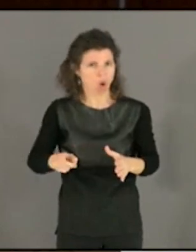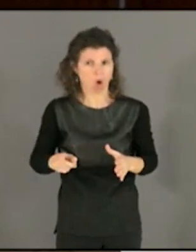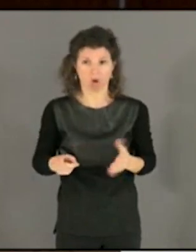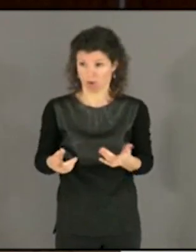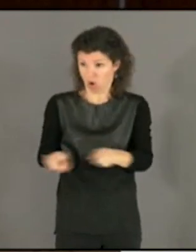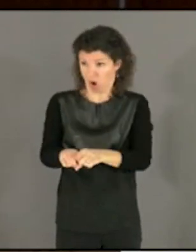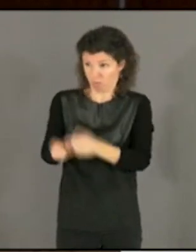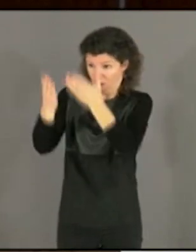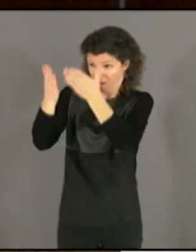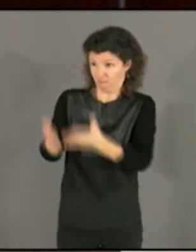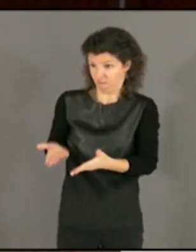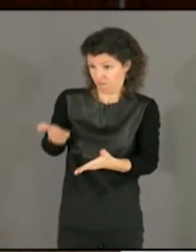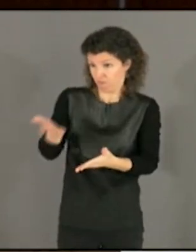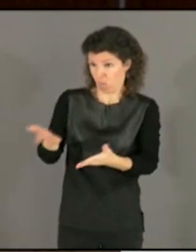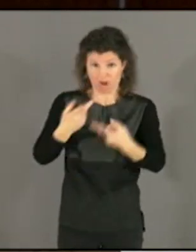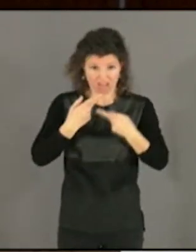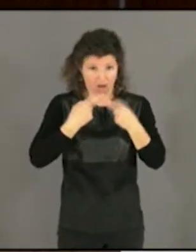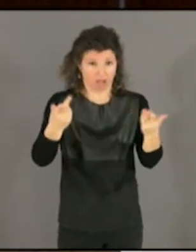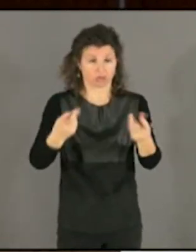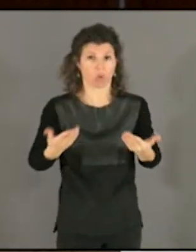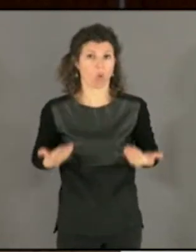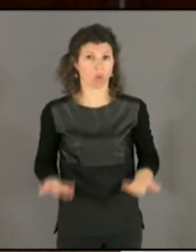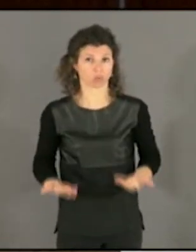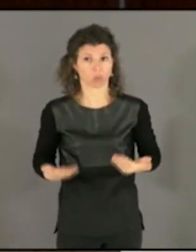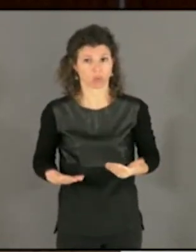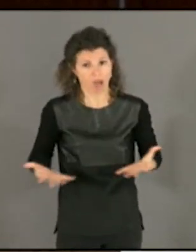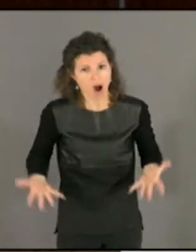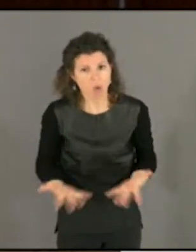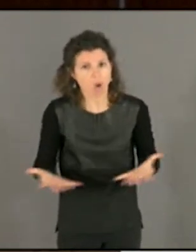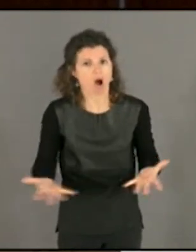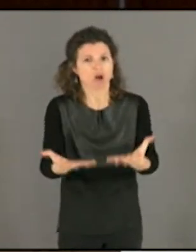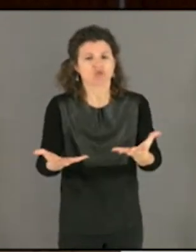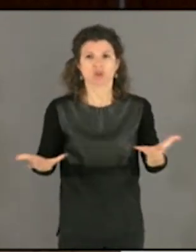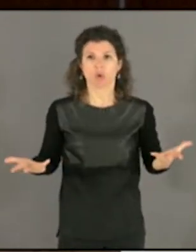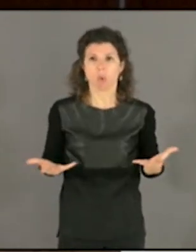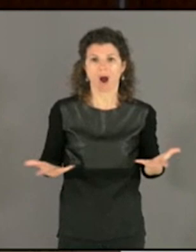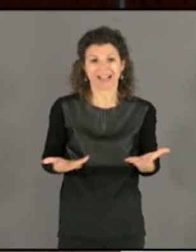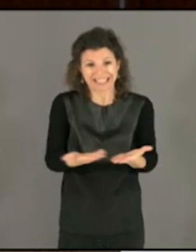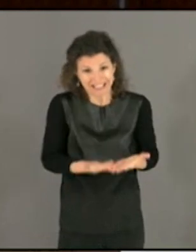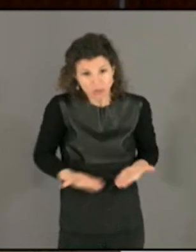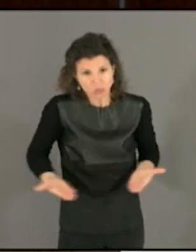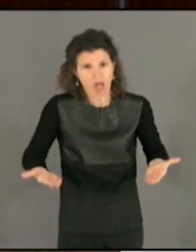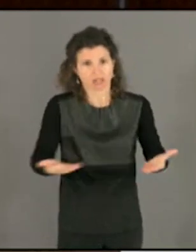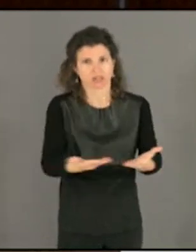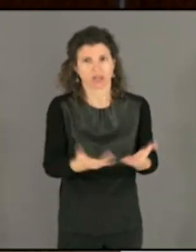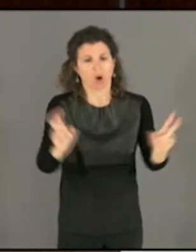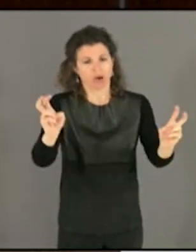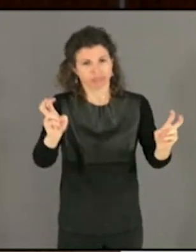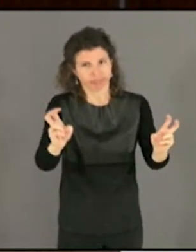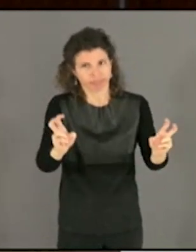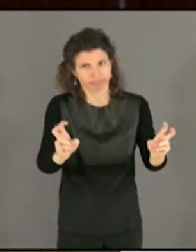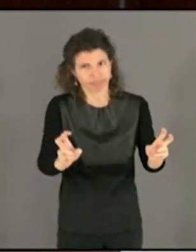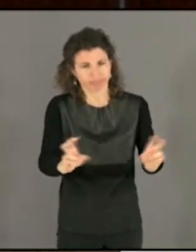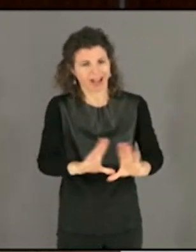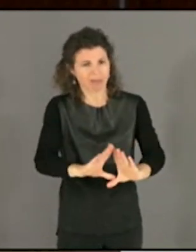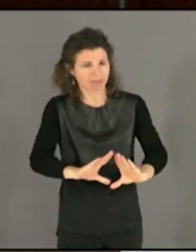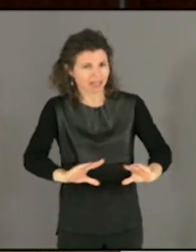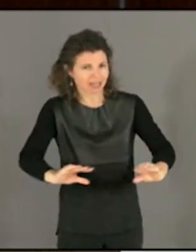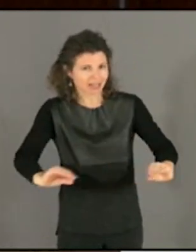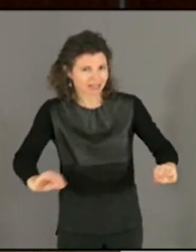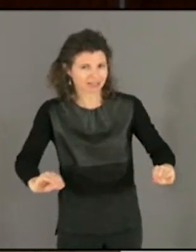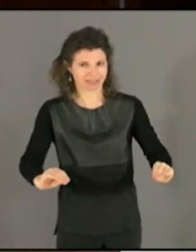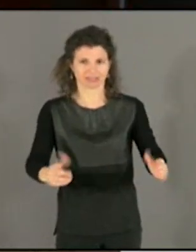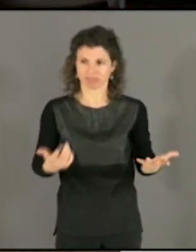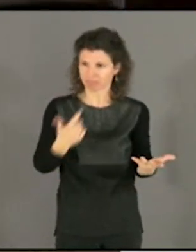vous le faites, par votre déclaration aujourd'hui, à ce que la situation s'apaise, à ce que les hommes et les femmes de